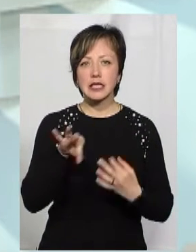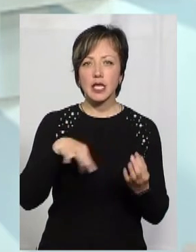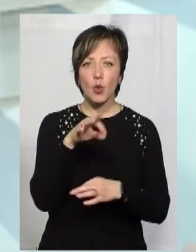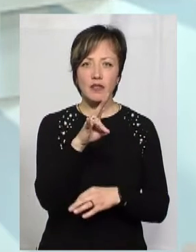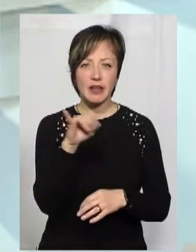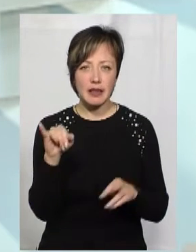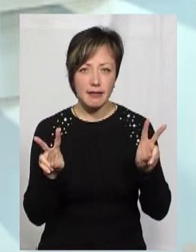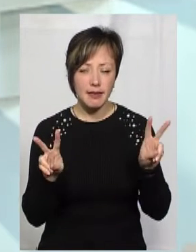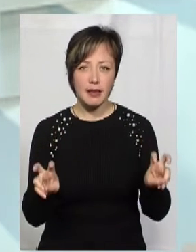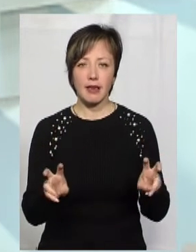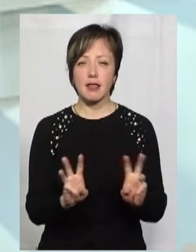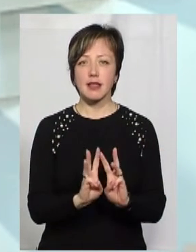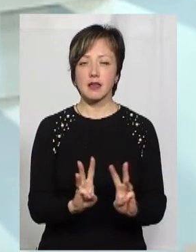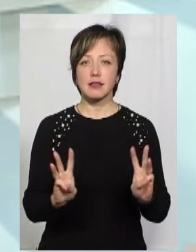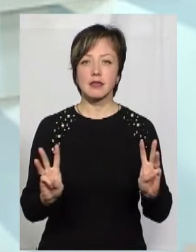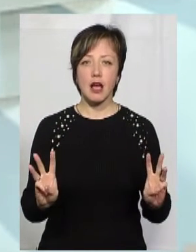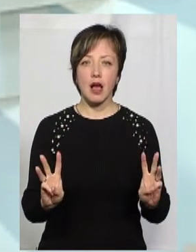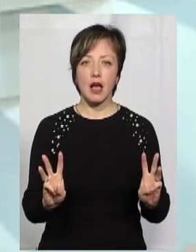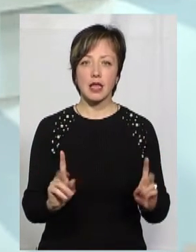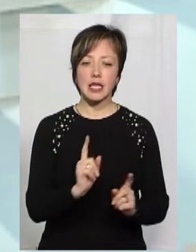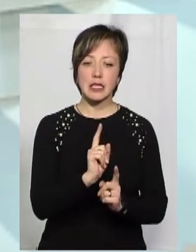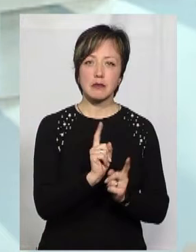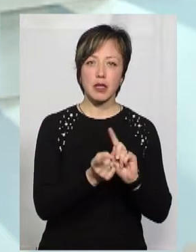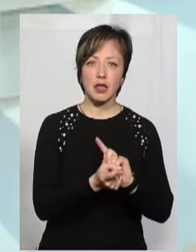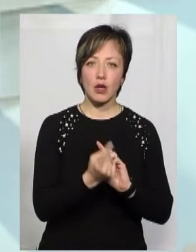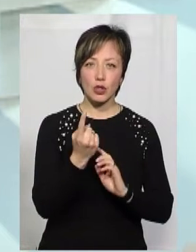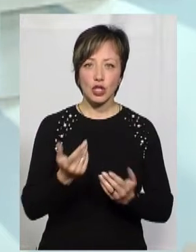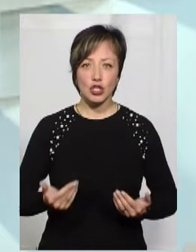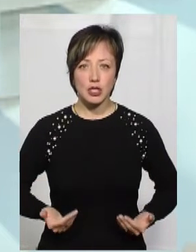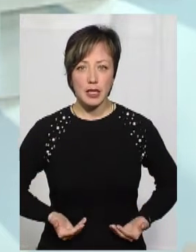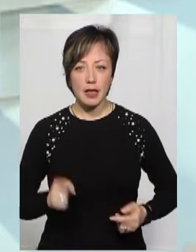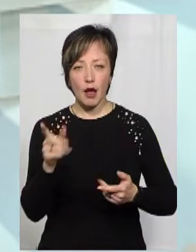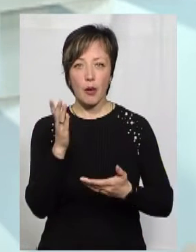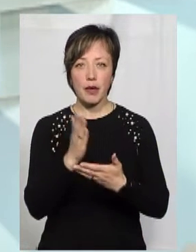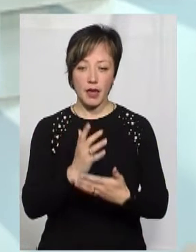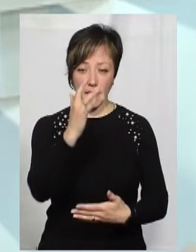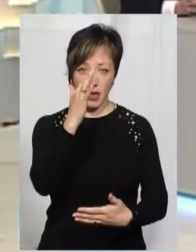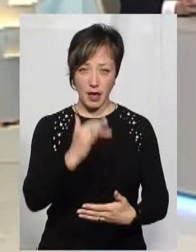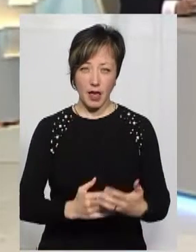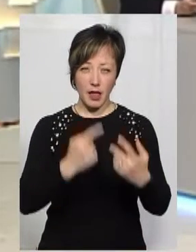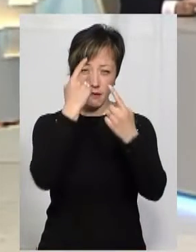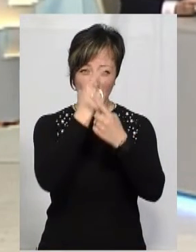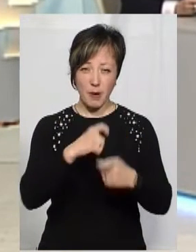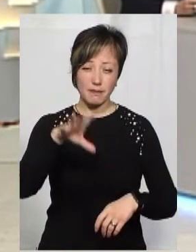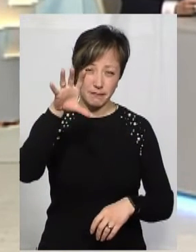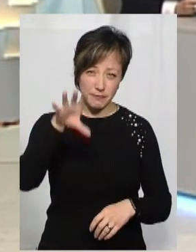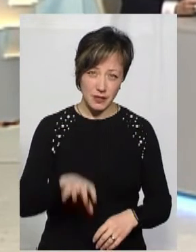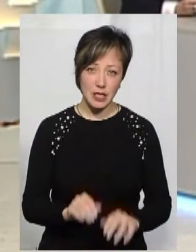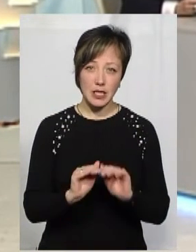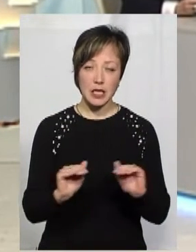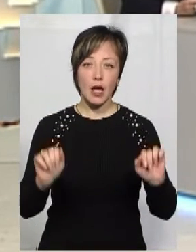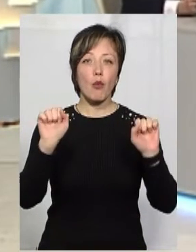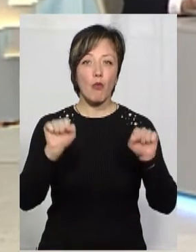ні», на сайт «Зміни одне життя» громадської організації. Там є інформація про всіх дітей, які можуть